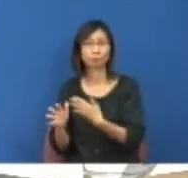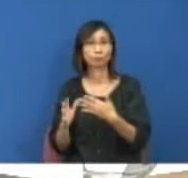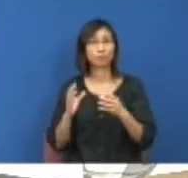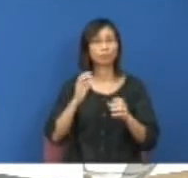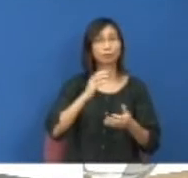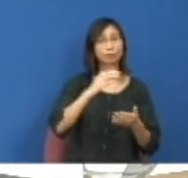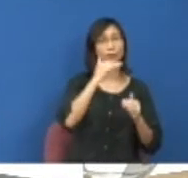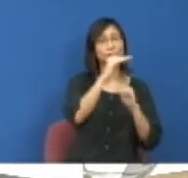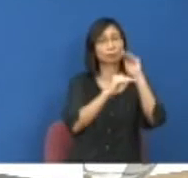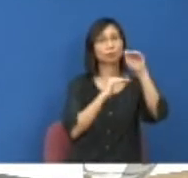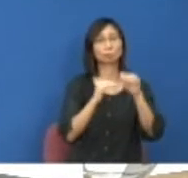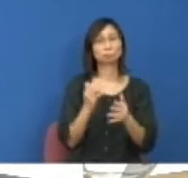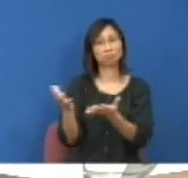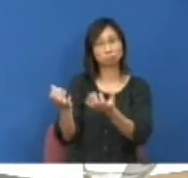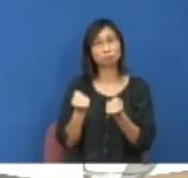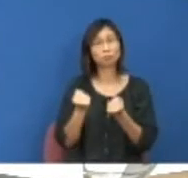嘅